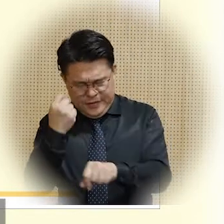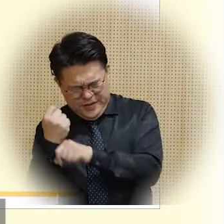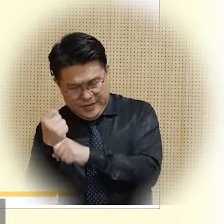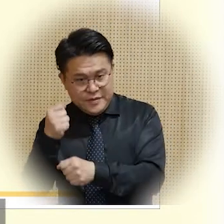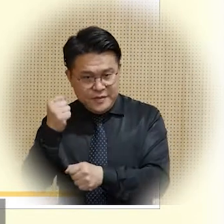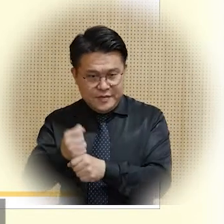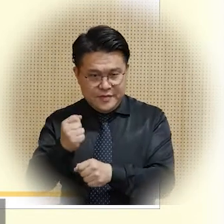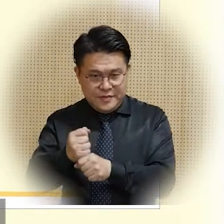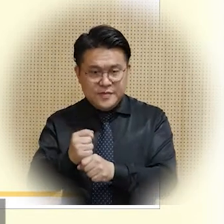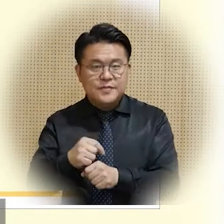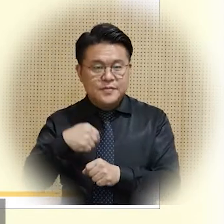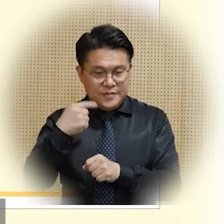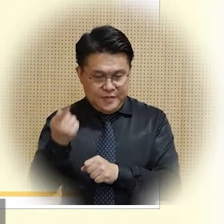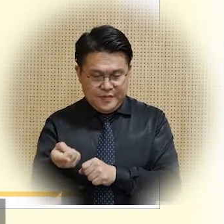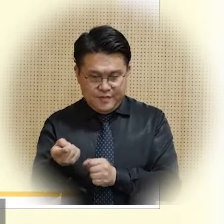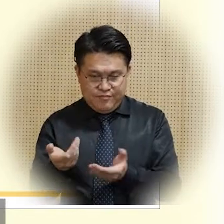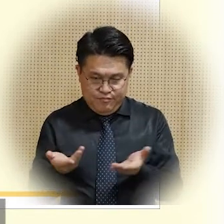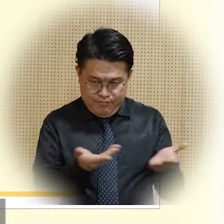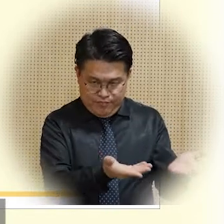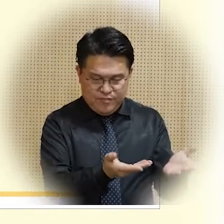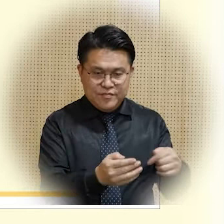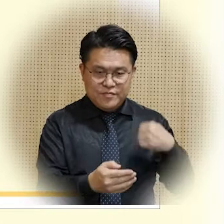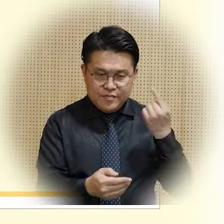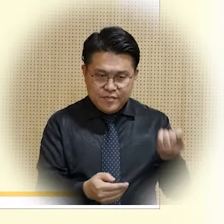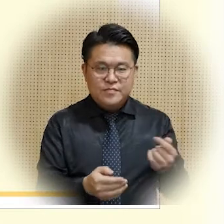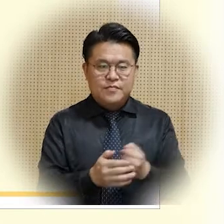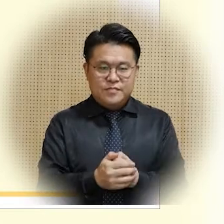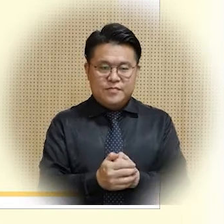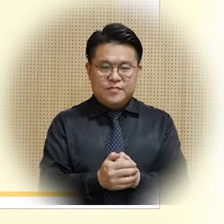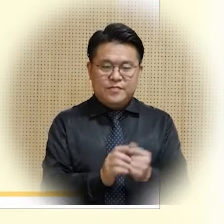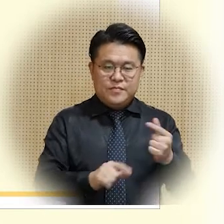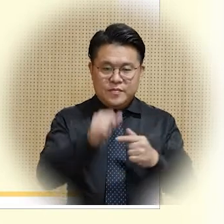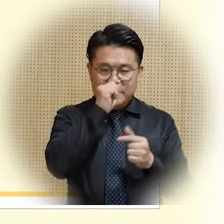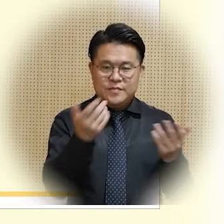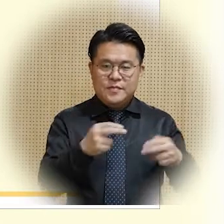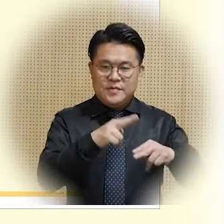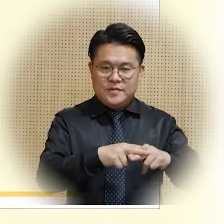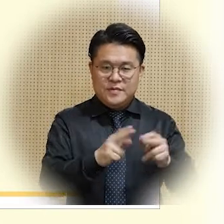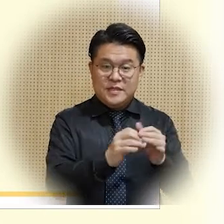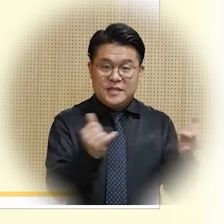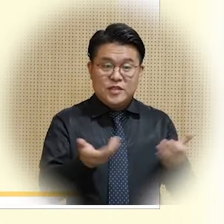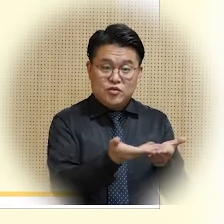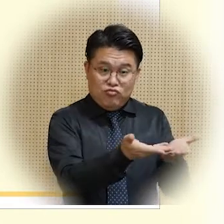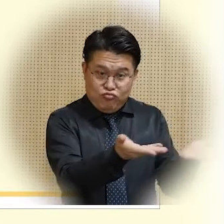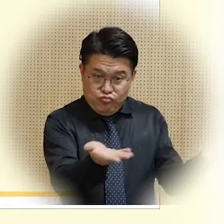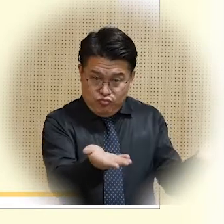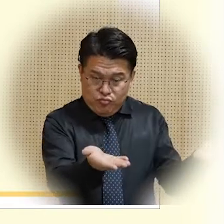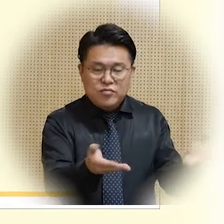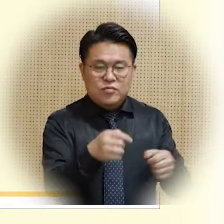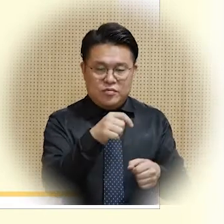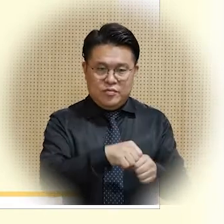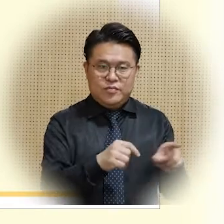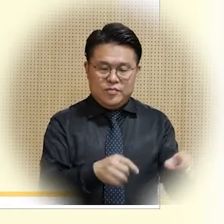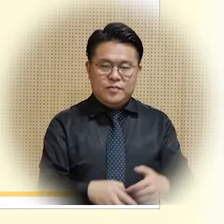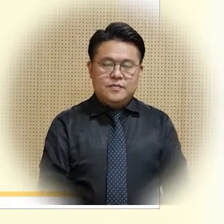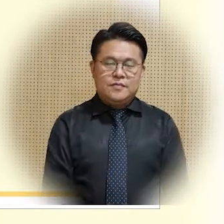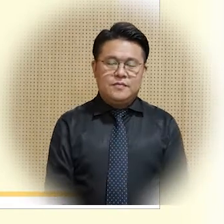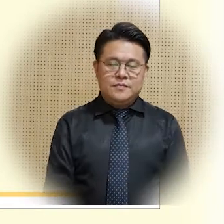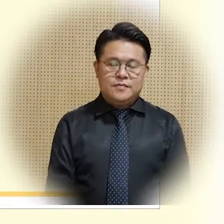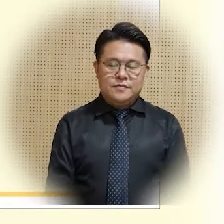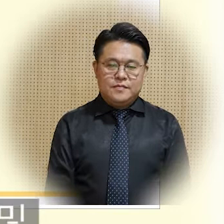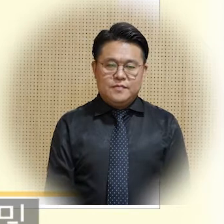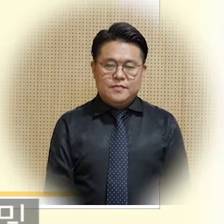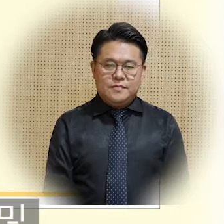발굴을 하고 그 다음에 실질적으로 보급을 통해서 좀 더 양질의 일자리들을 우리 장애인분들에게 확대하게끔 하는 게